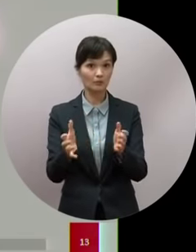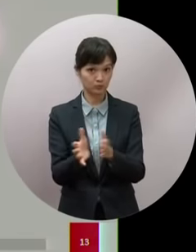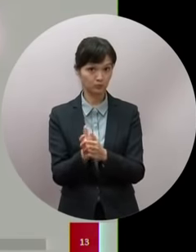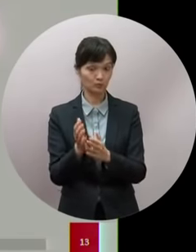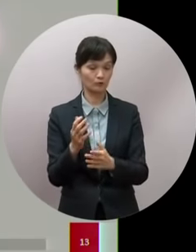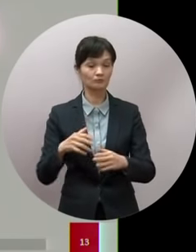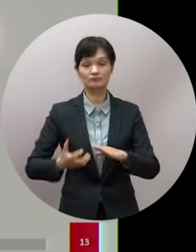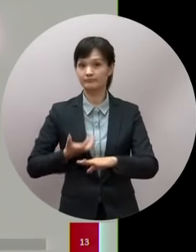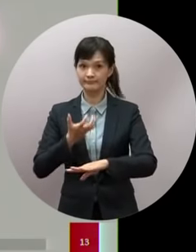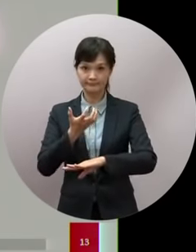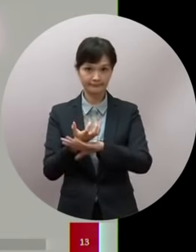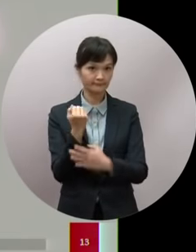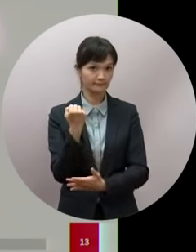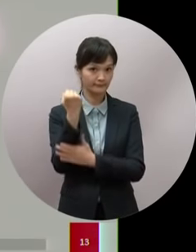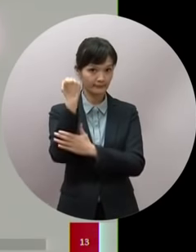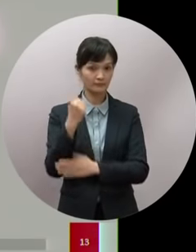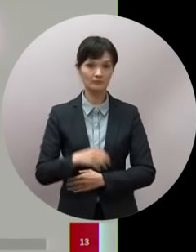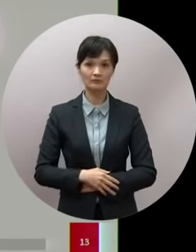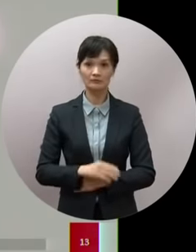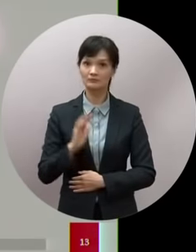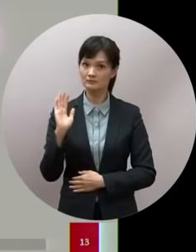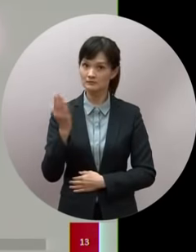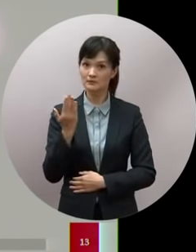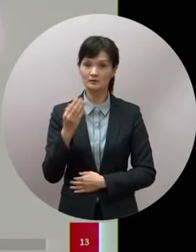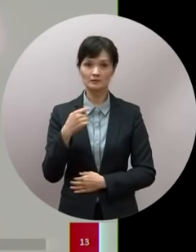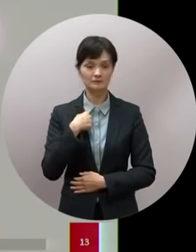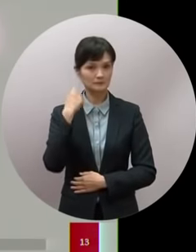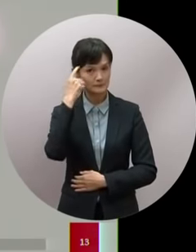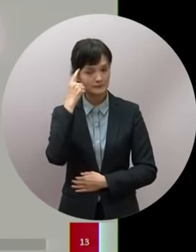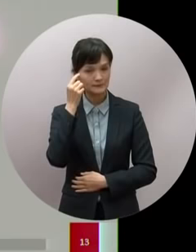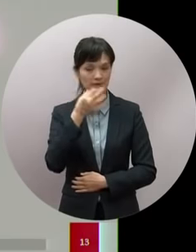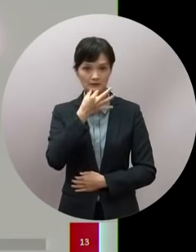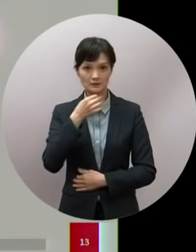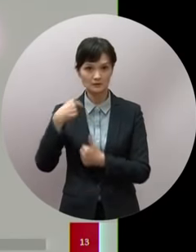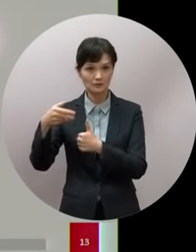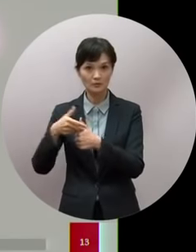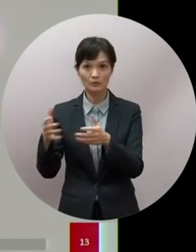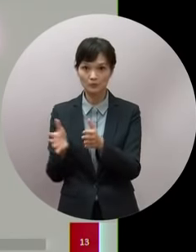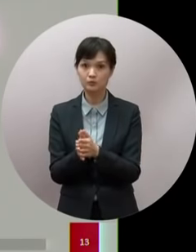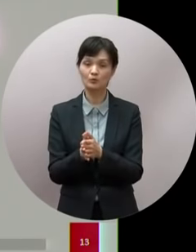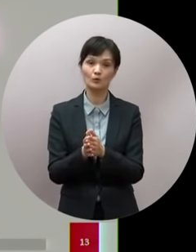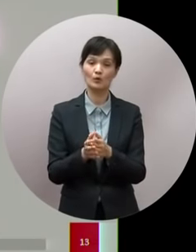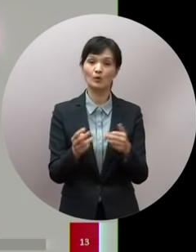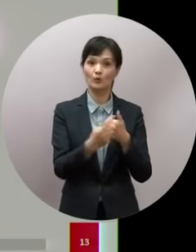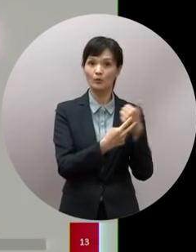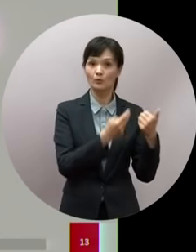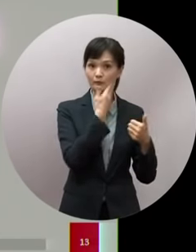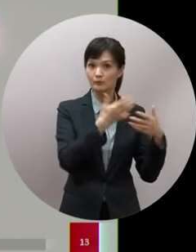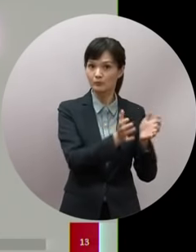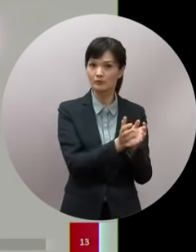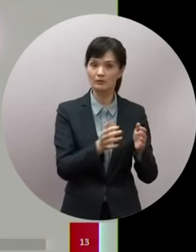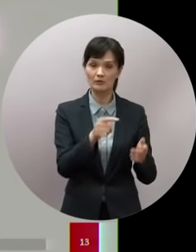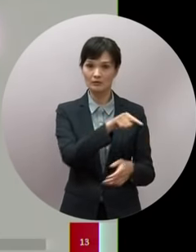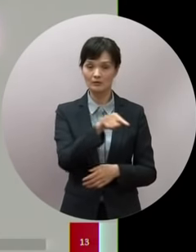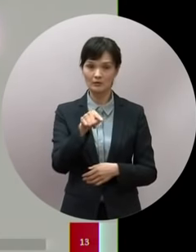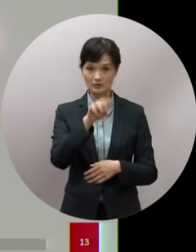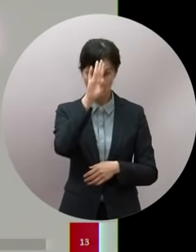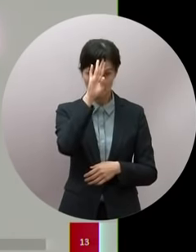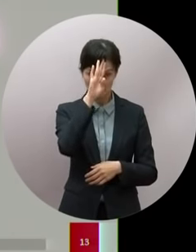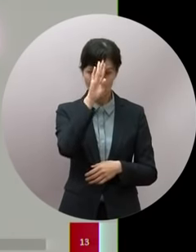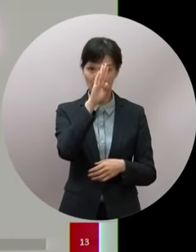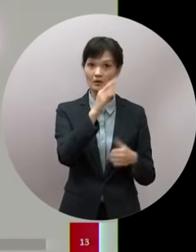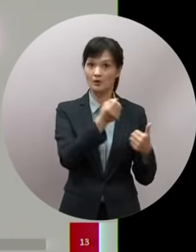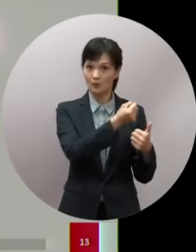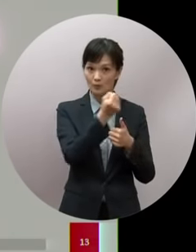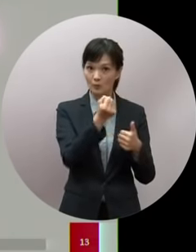持，但是我不希望看到教育部跟 CDC 两边，刚刚我说到天平的两端